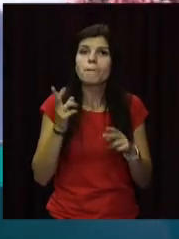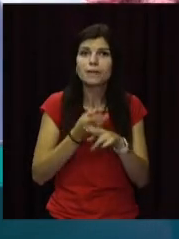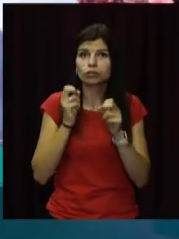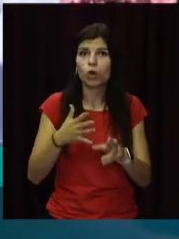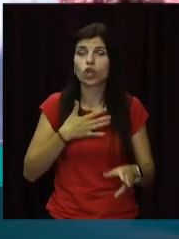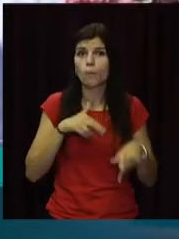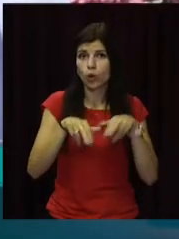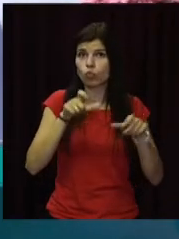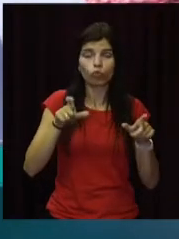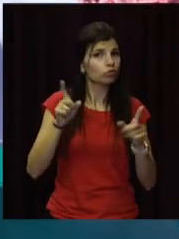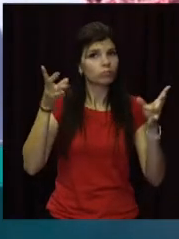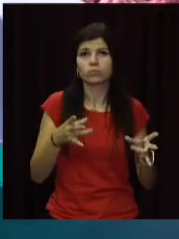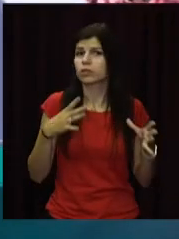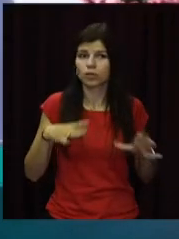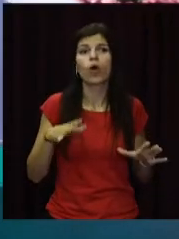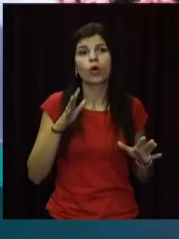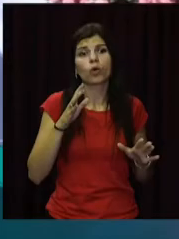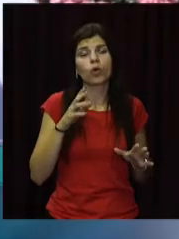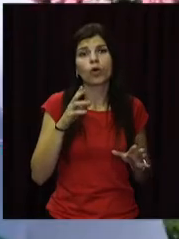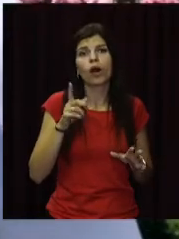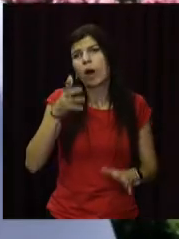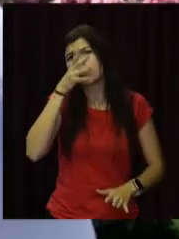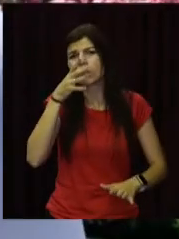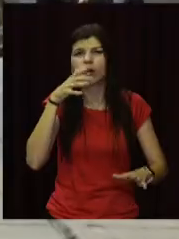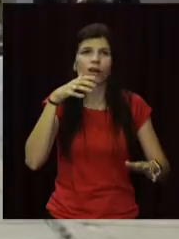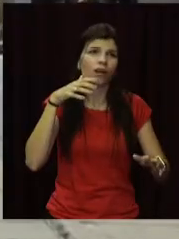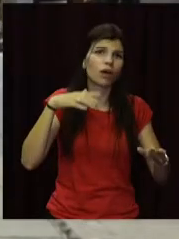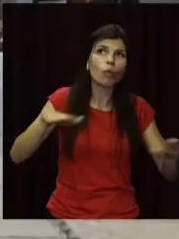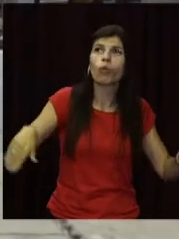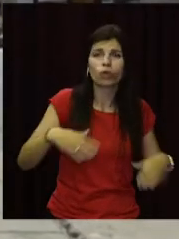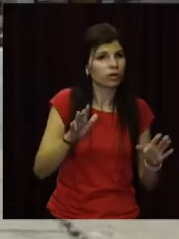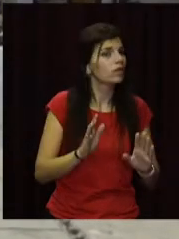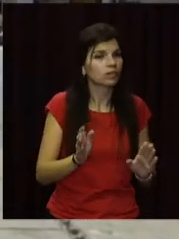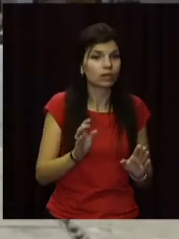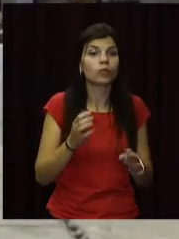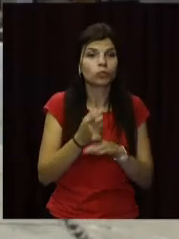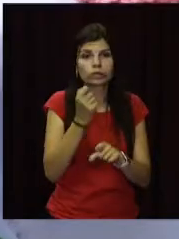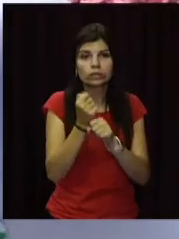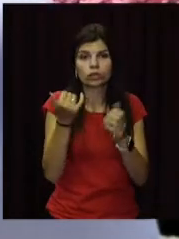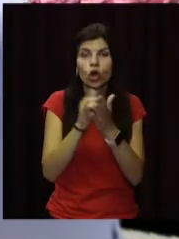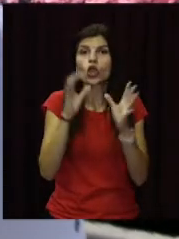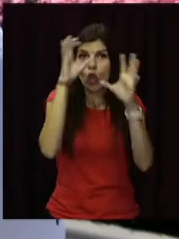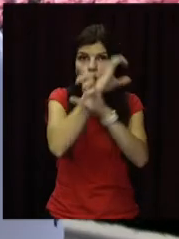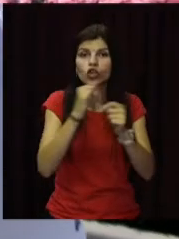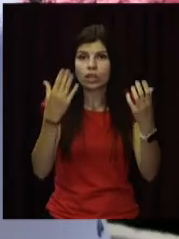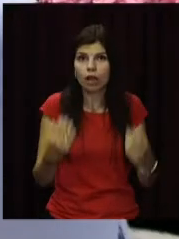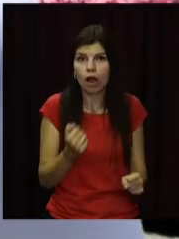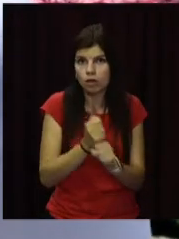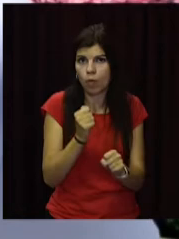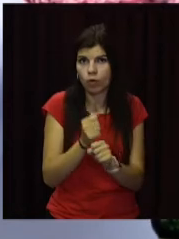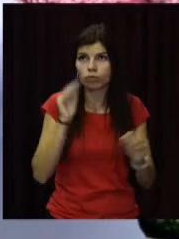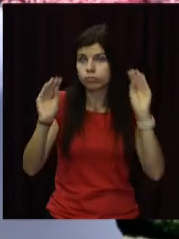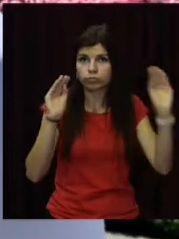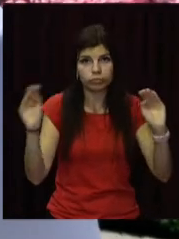наших пішоходів від хаотичного рухання автотранспорту. Проделана і нічна, і днівна велика робота.